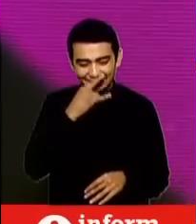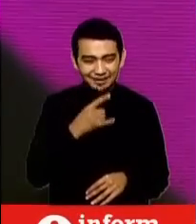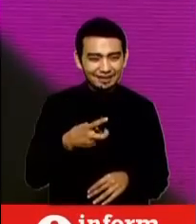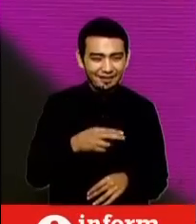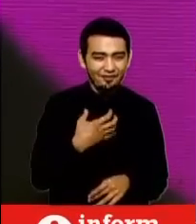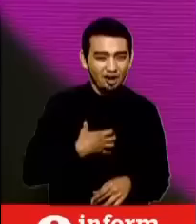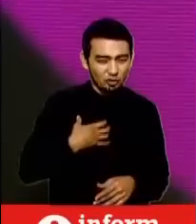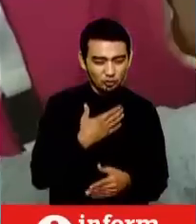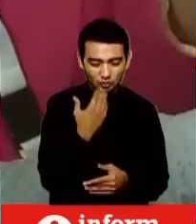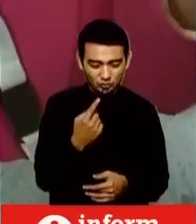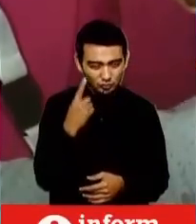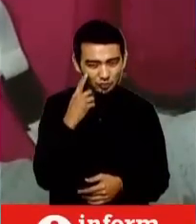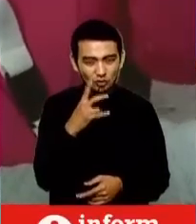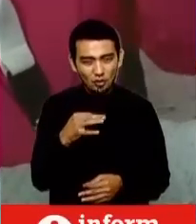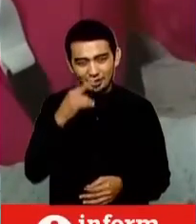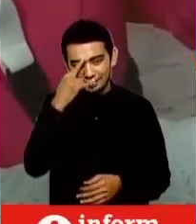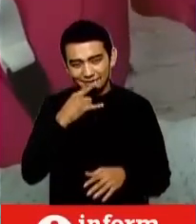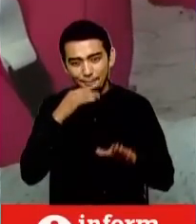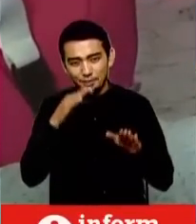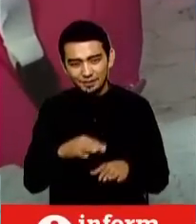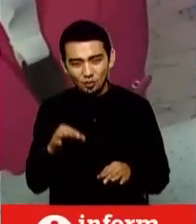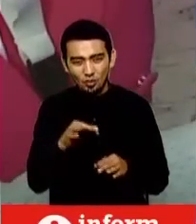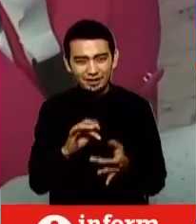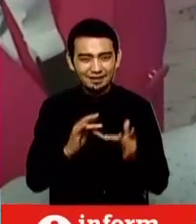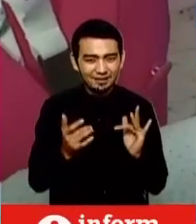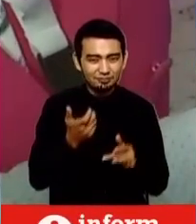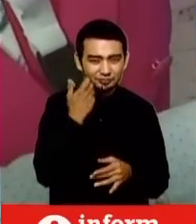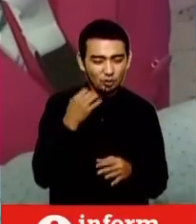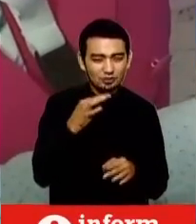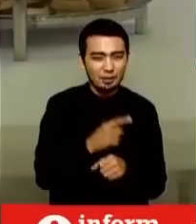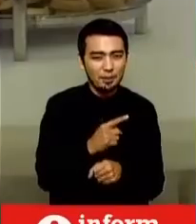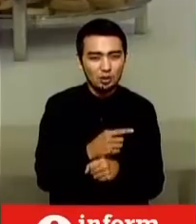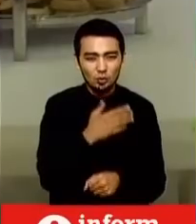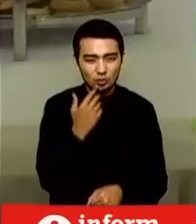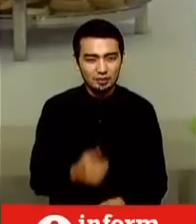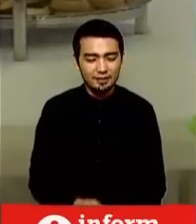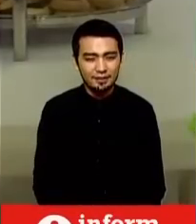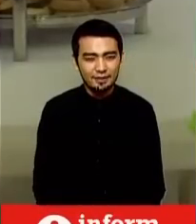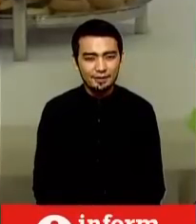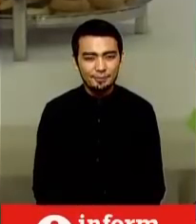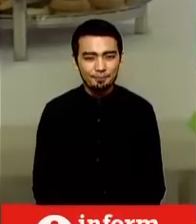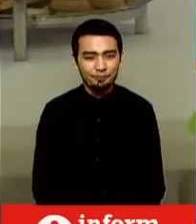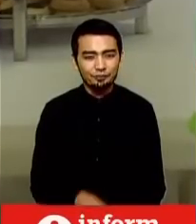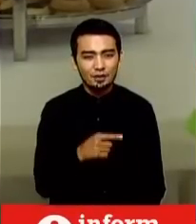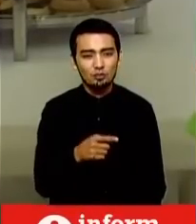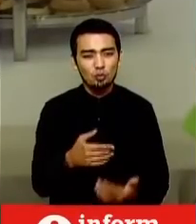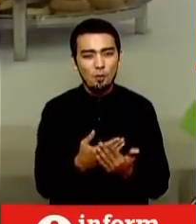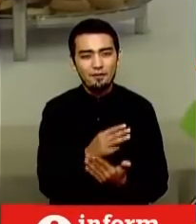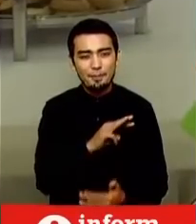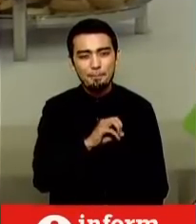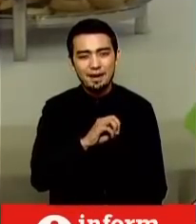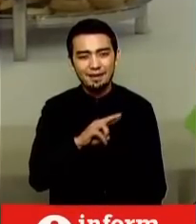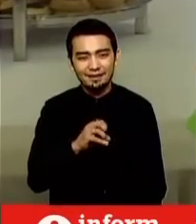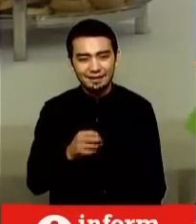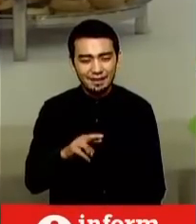маңызды бола қоймауы мүмкін, себебі Қазақстанда әлеуметтік желілерді қолдануға шектеу жоқ. Дәстүрлі медиада және де жаңа медиада